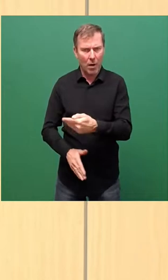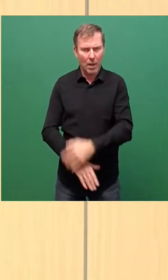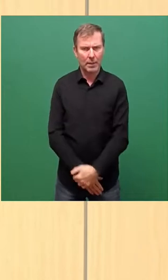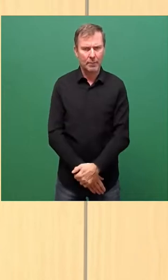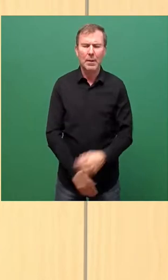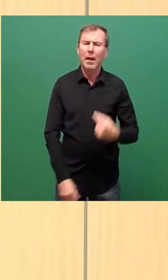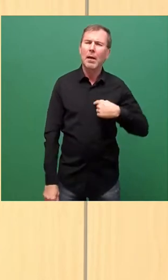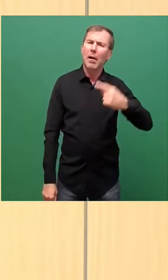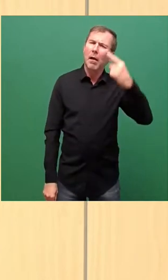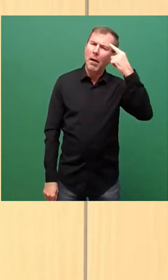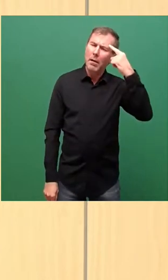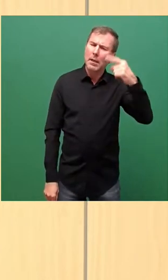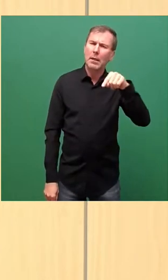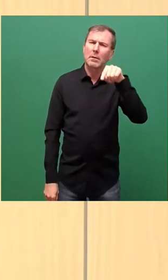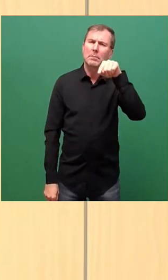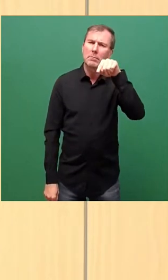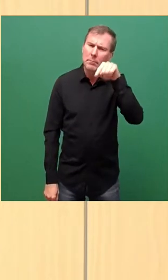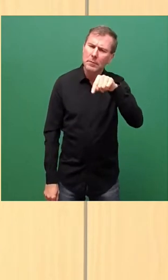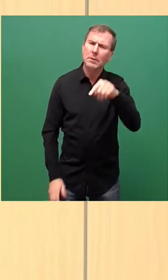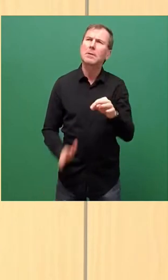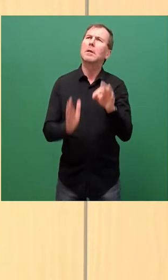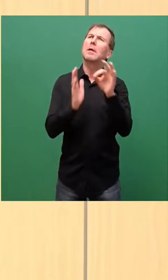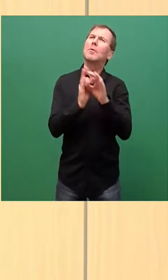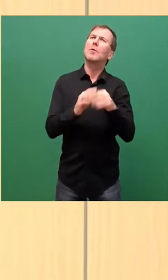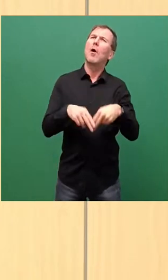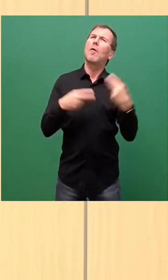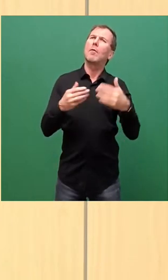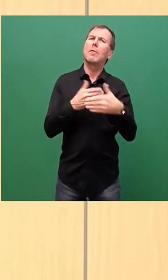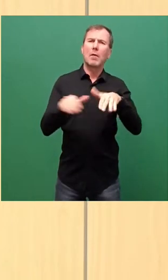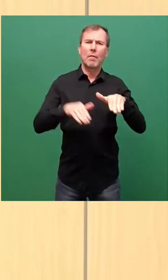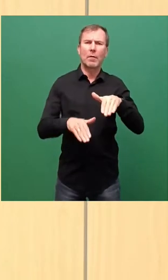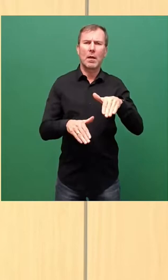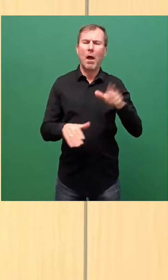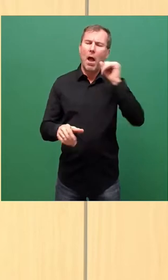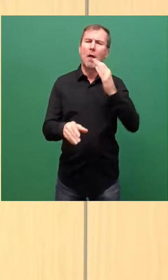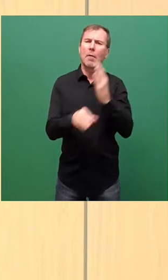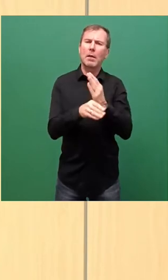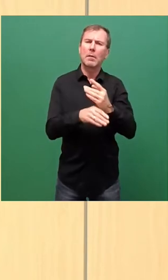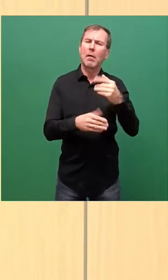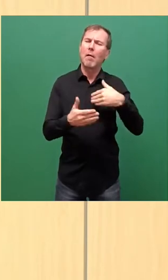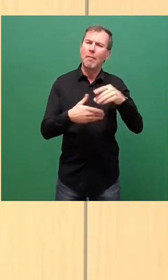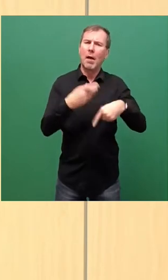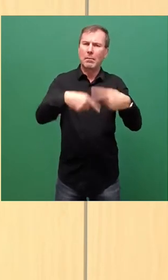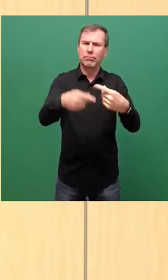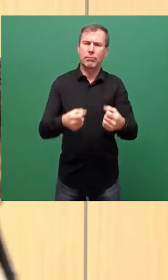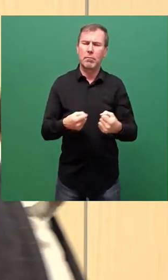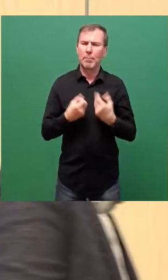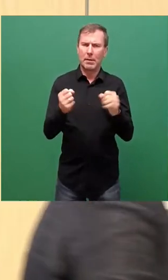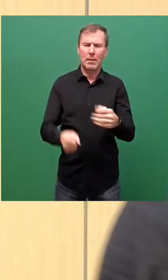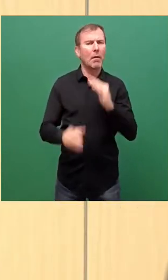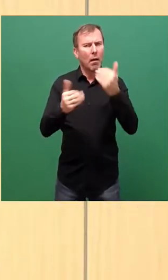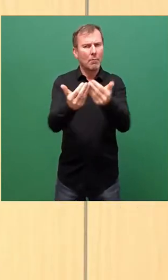ist etwas, was uns im Punkt der öffentlichen Nahverkehr am Ende weiterbringen könnte. Vielen herzlichen Dank.